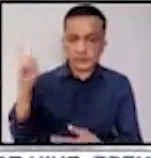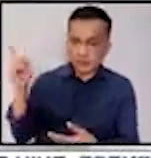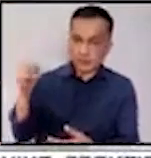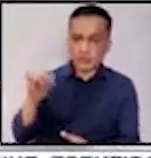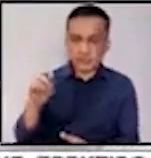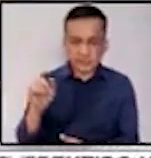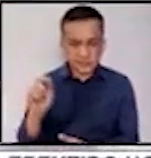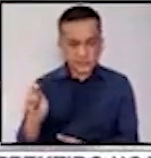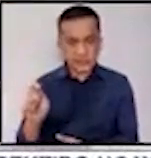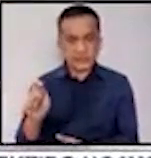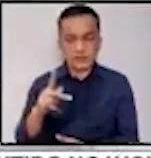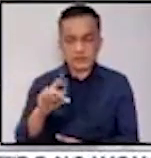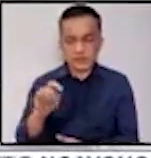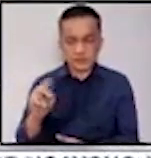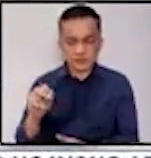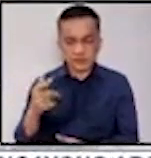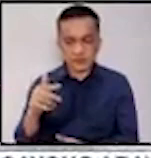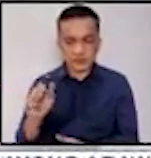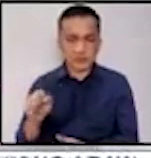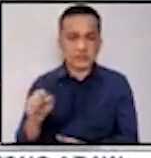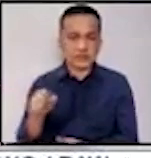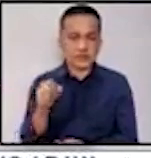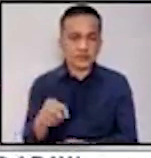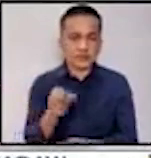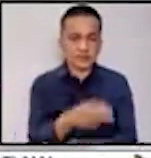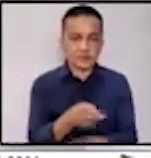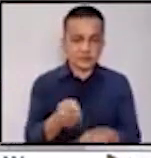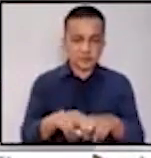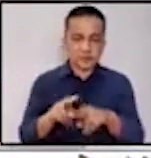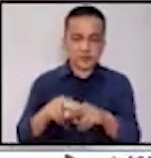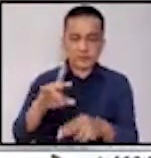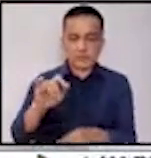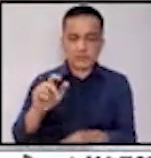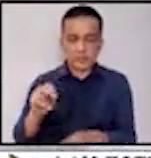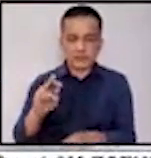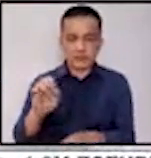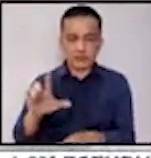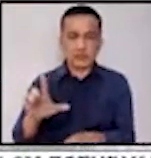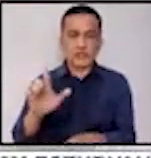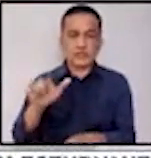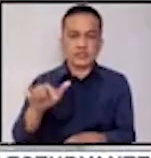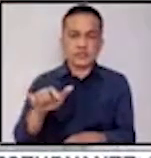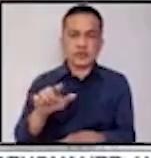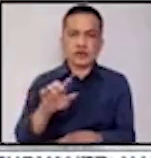Epektibo naman ang oil price increase ng clean fuel mamayang 4:01 ng hapon.